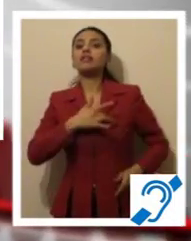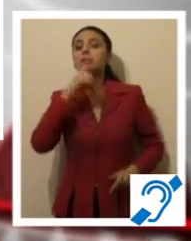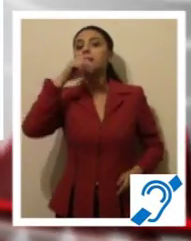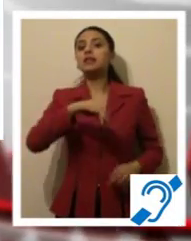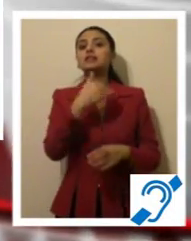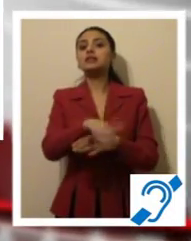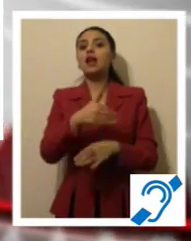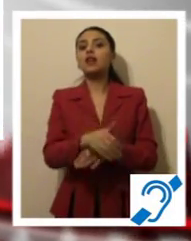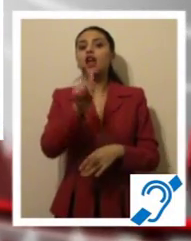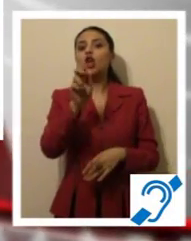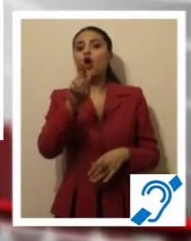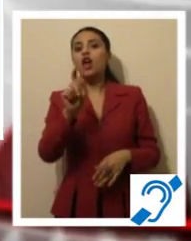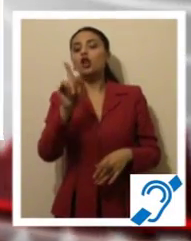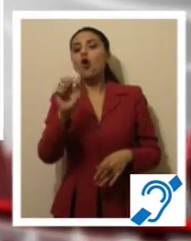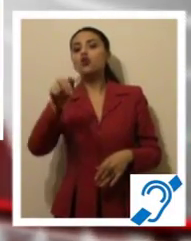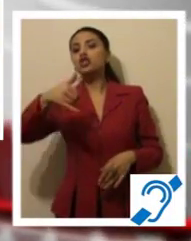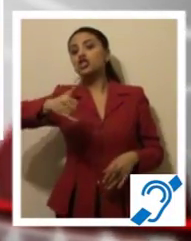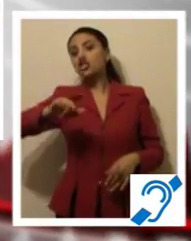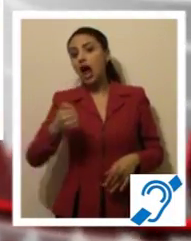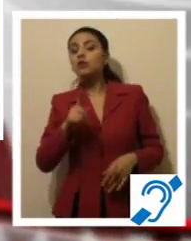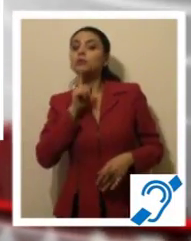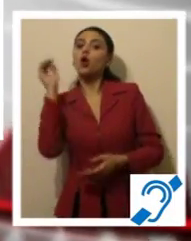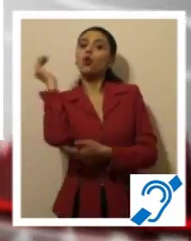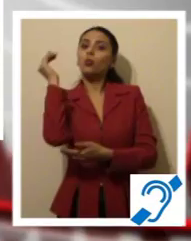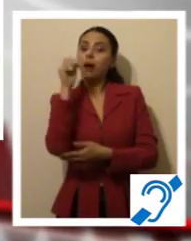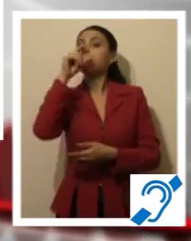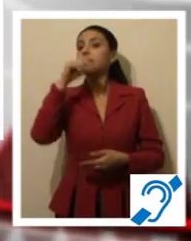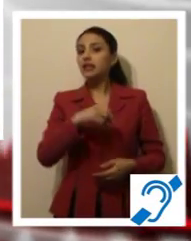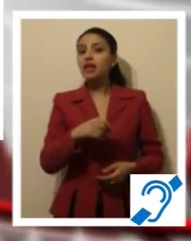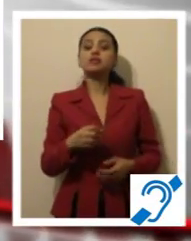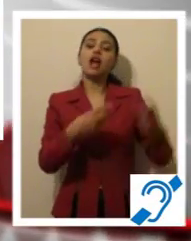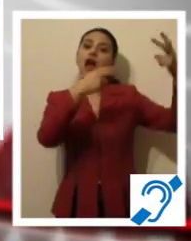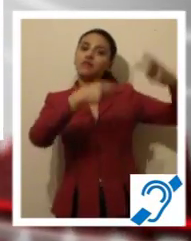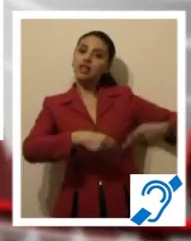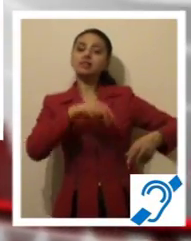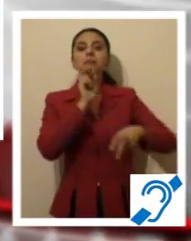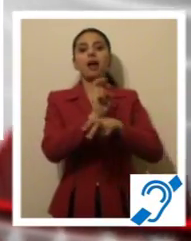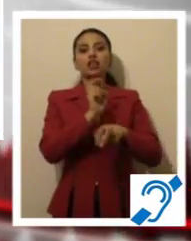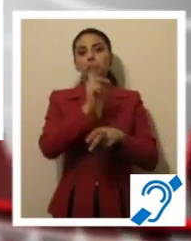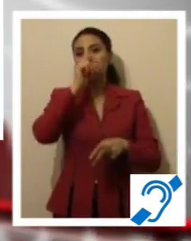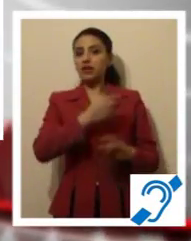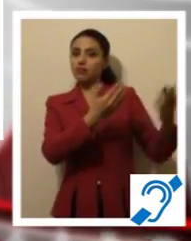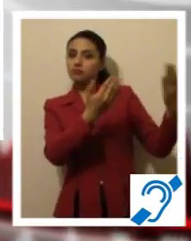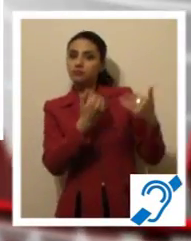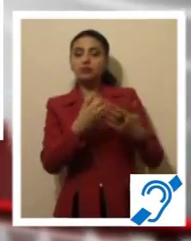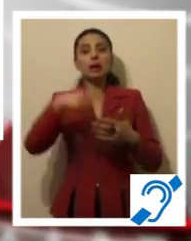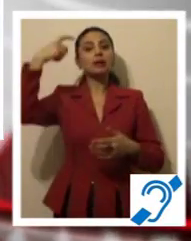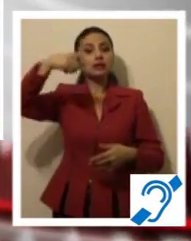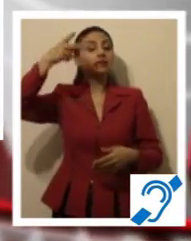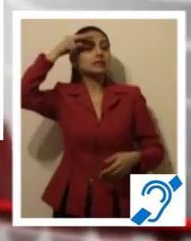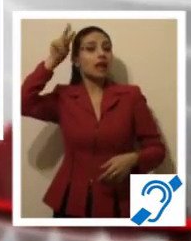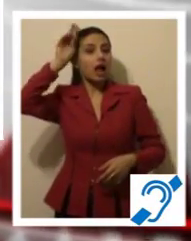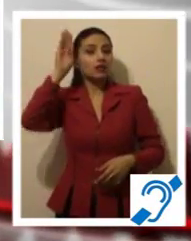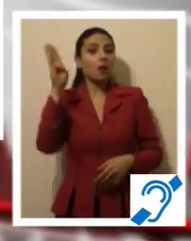strada Gheorghe Doja. La competiția intitulată Cupa Municipiului SCM Pitești a invitat să participe trei formații. CSHM Buzău și